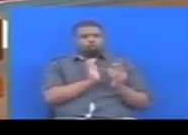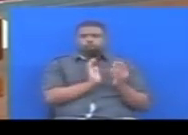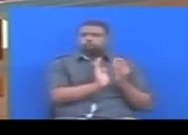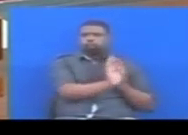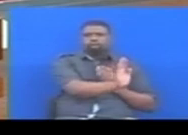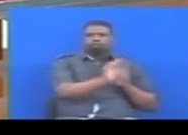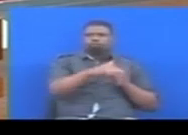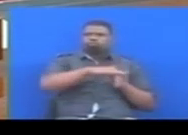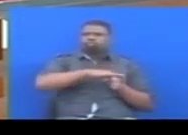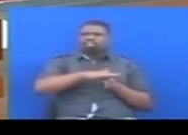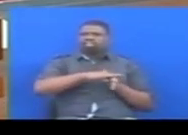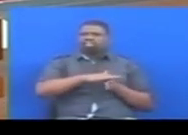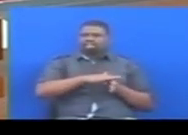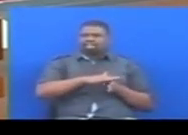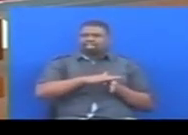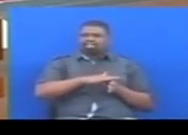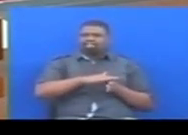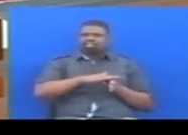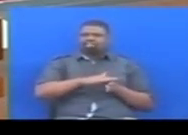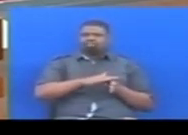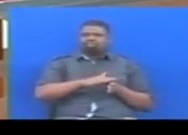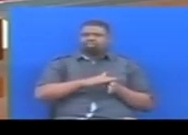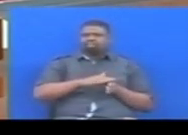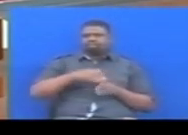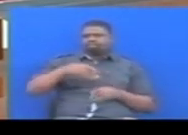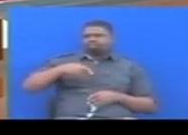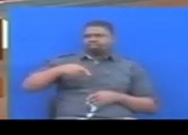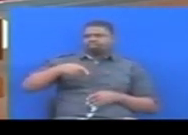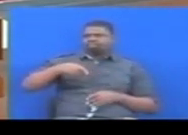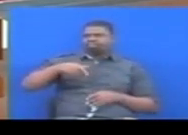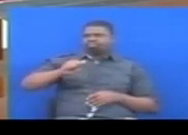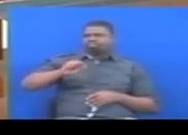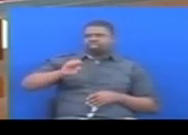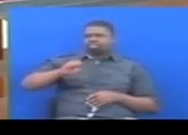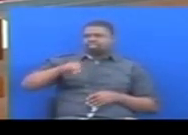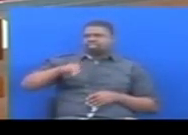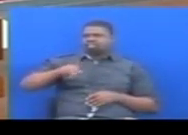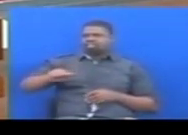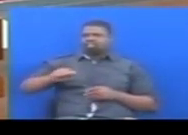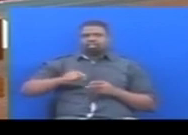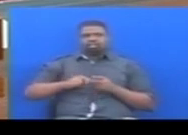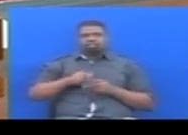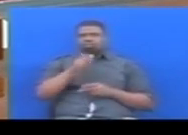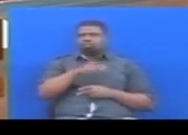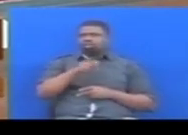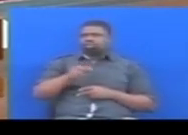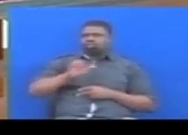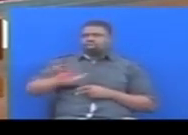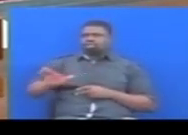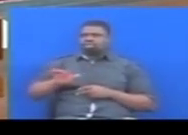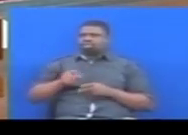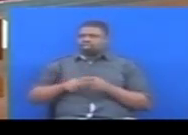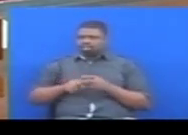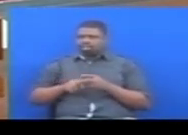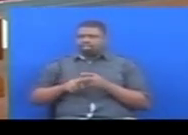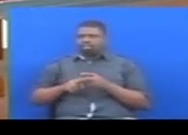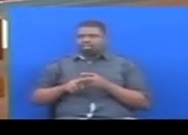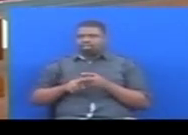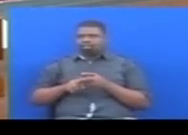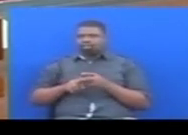paseina katika ziwa Tanganyika. Serikali itahakikisha kuwa wananchi wake hususan wavuvi